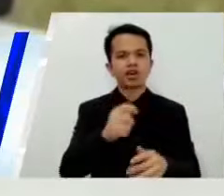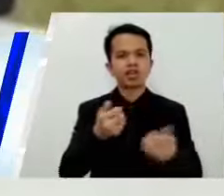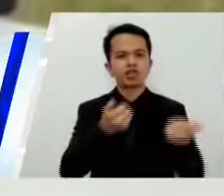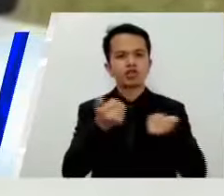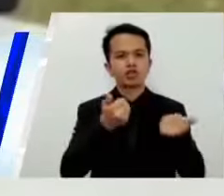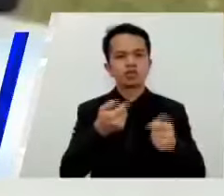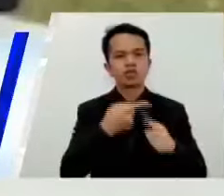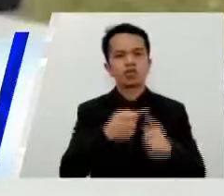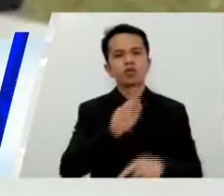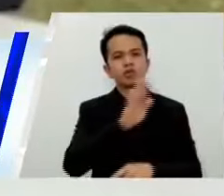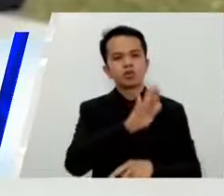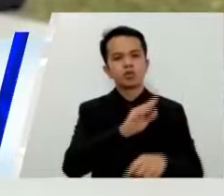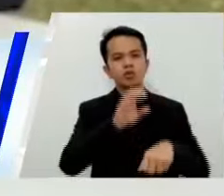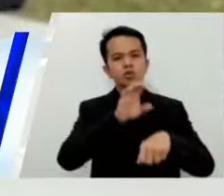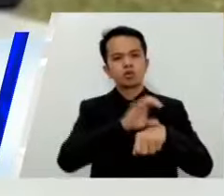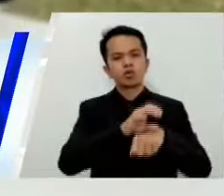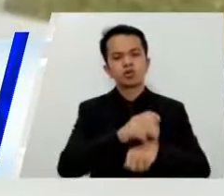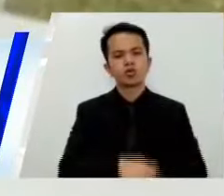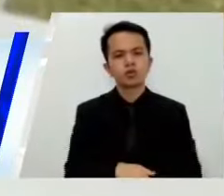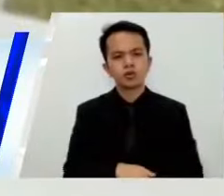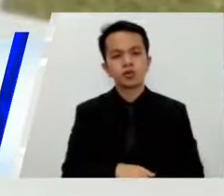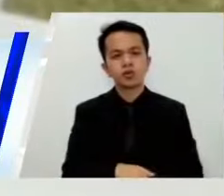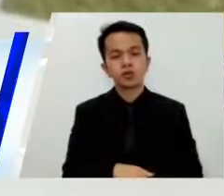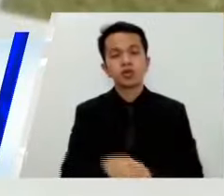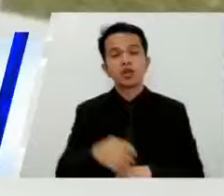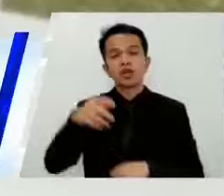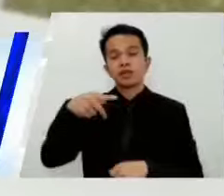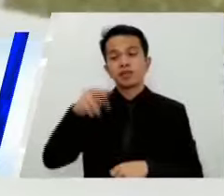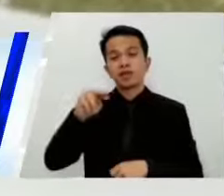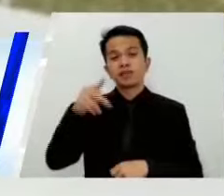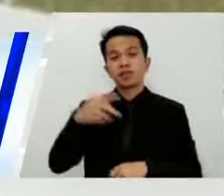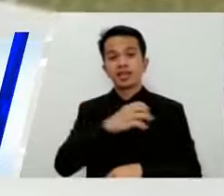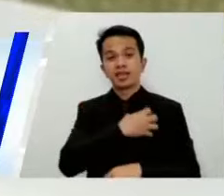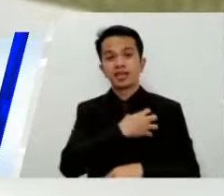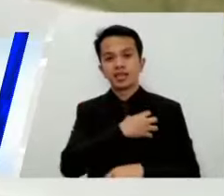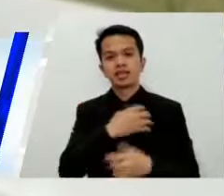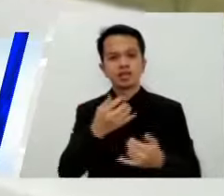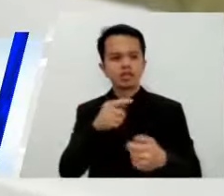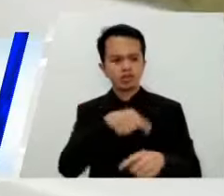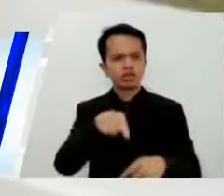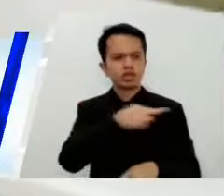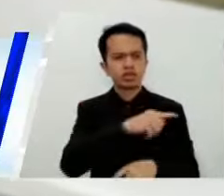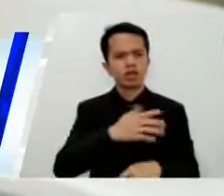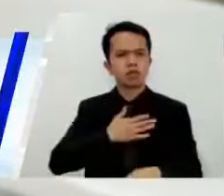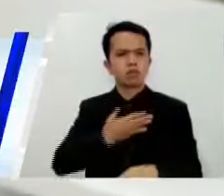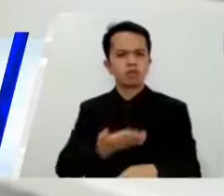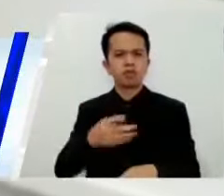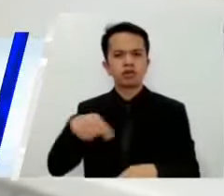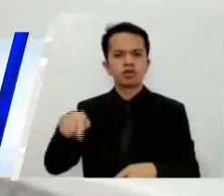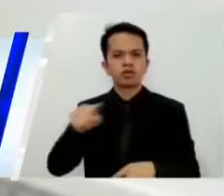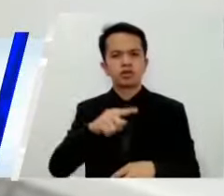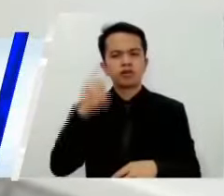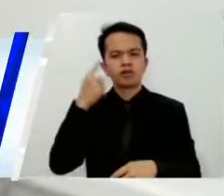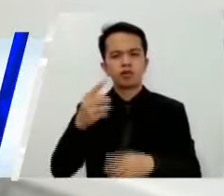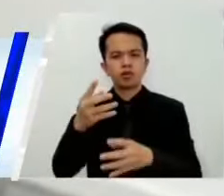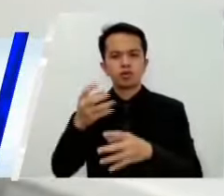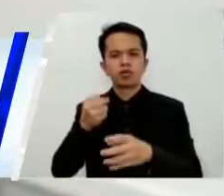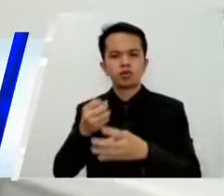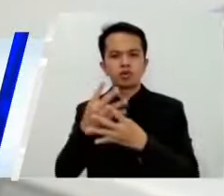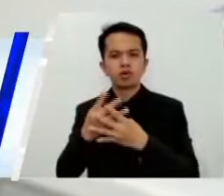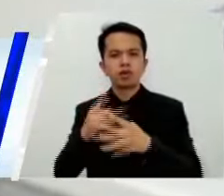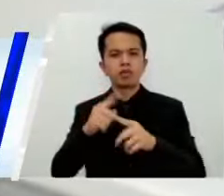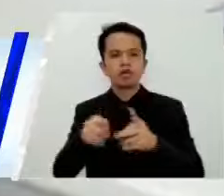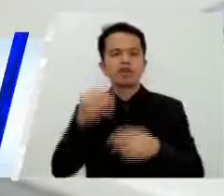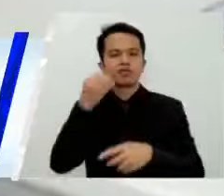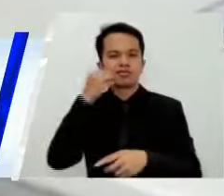kanilang simbahan. Ayon sa PNP, voluntaryong sumuko sa kanila ang tatlo pang sinilbihan ng arrest warrant pero nakauwi rin sila